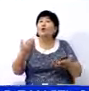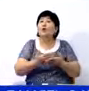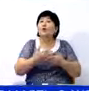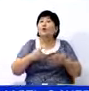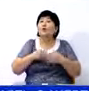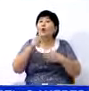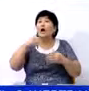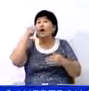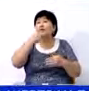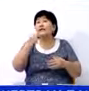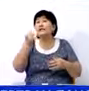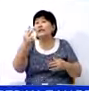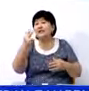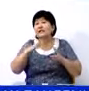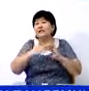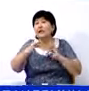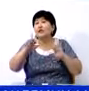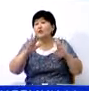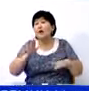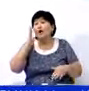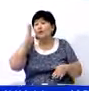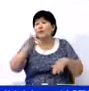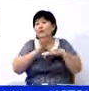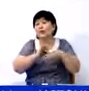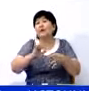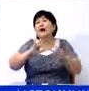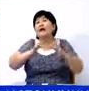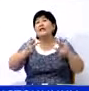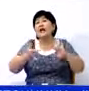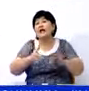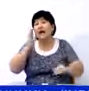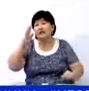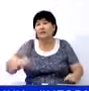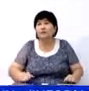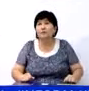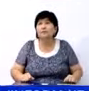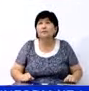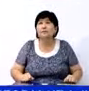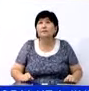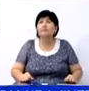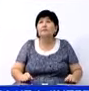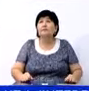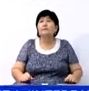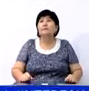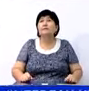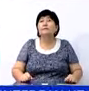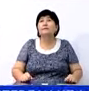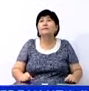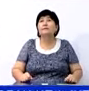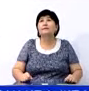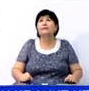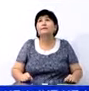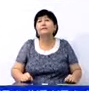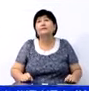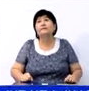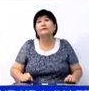до конца года в 13 населенных пунктах будет проведен интернет за талан этими тенями кипит и мази . козел